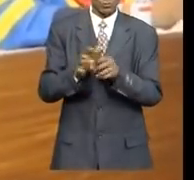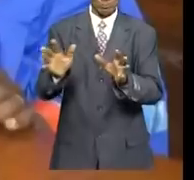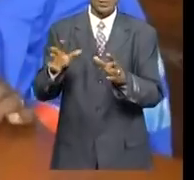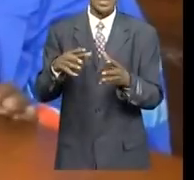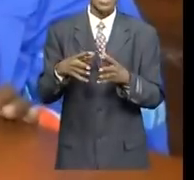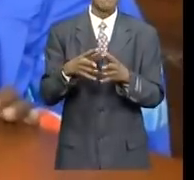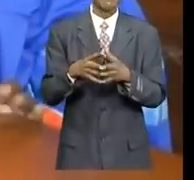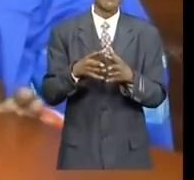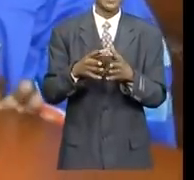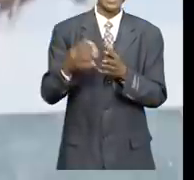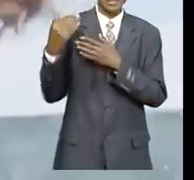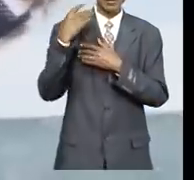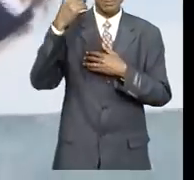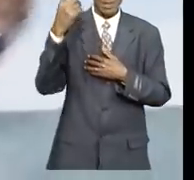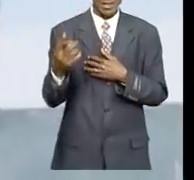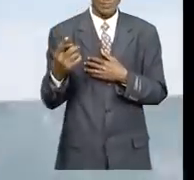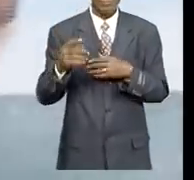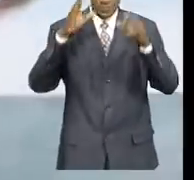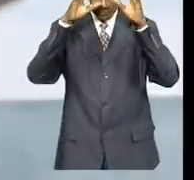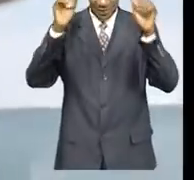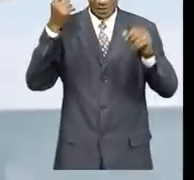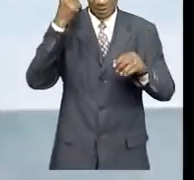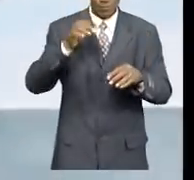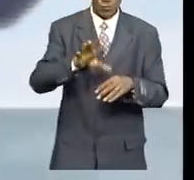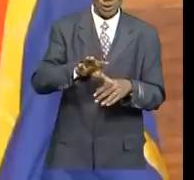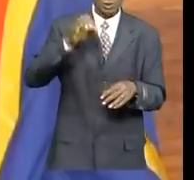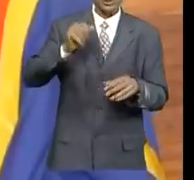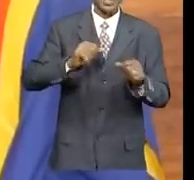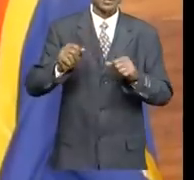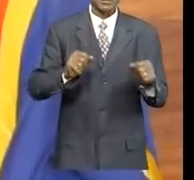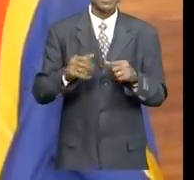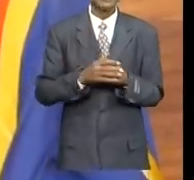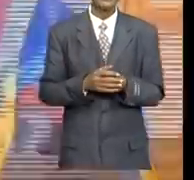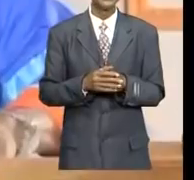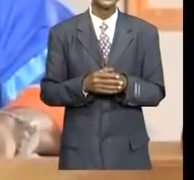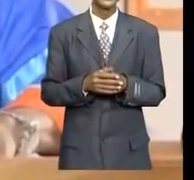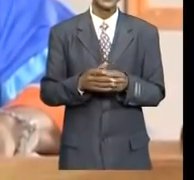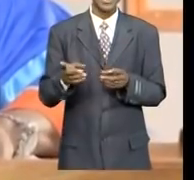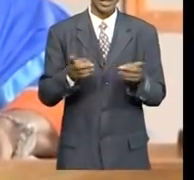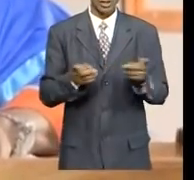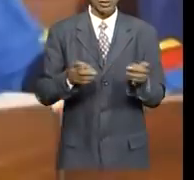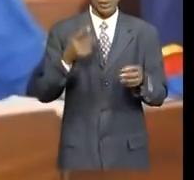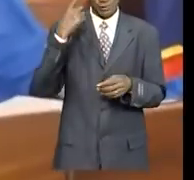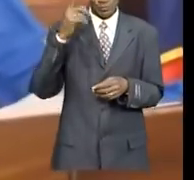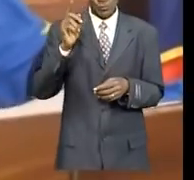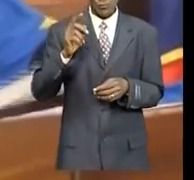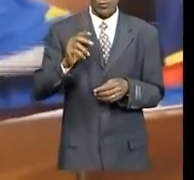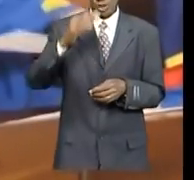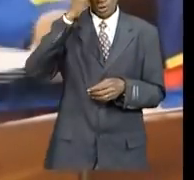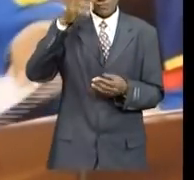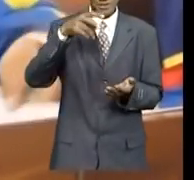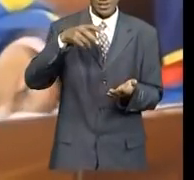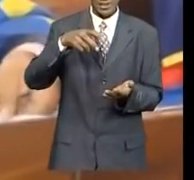professeur Makengela, président du jury en présence, directeur de l'UPC, le professeur Ngoï Bolia,